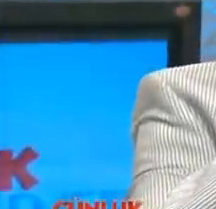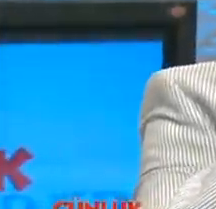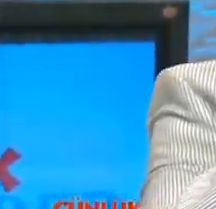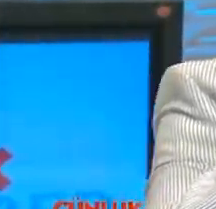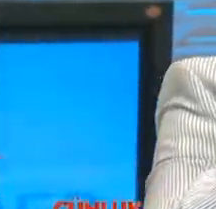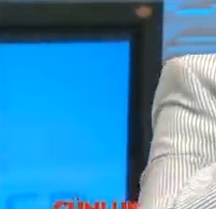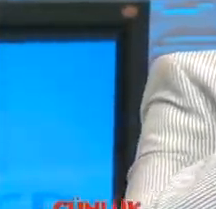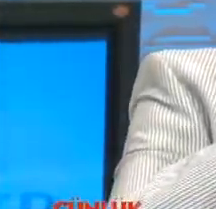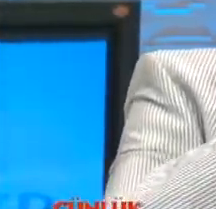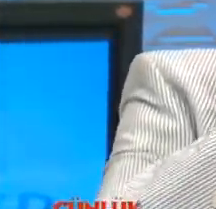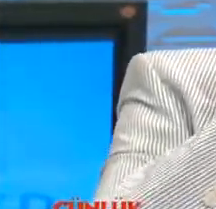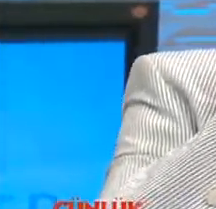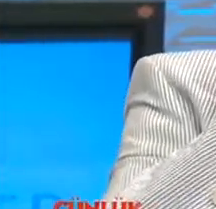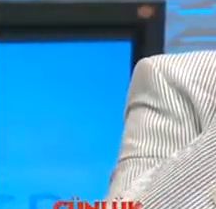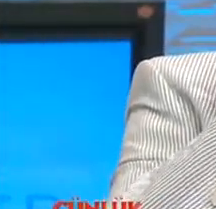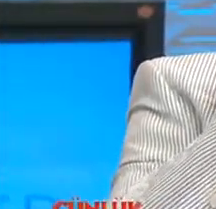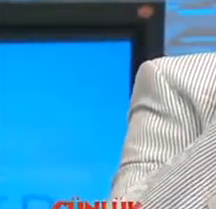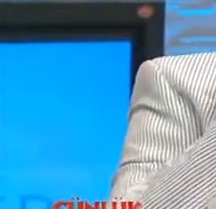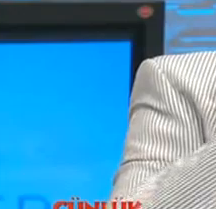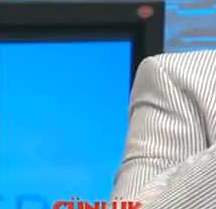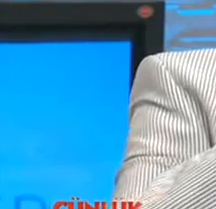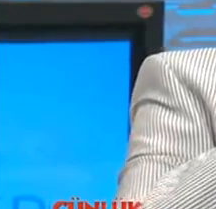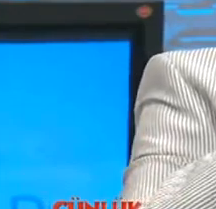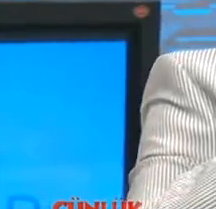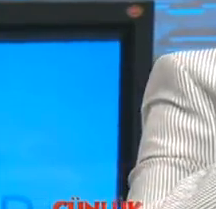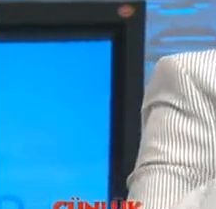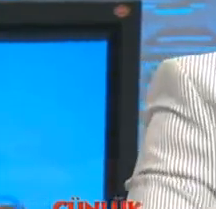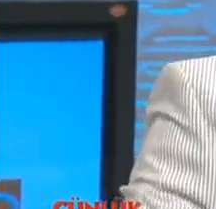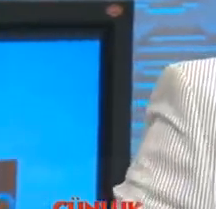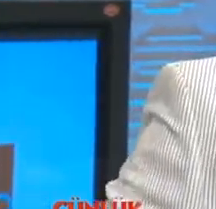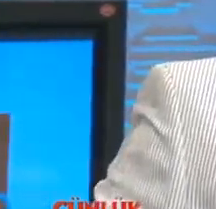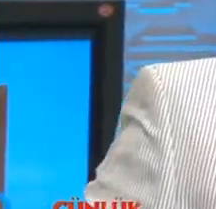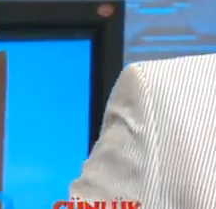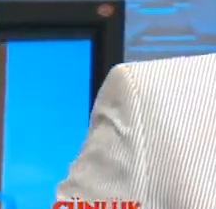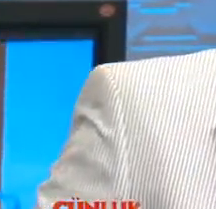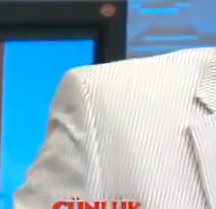Çare gönüller ne giden son gemidir bu.